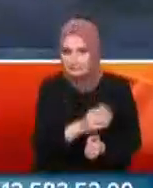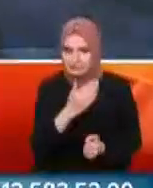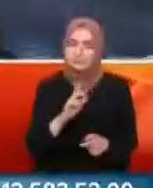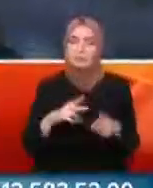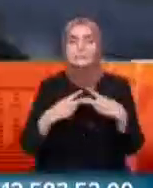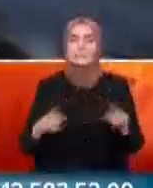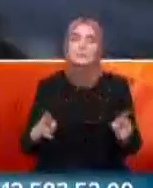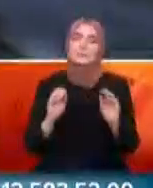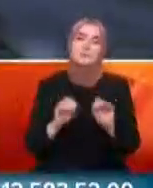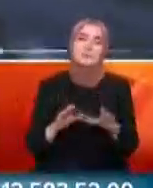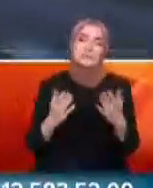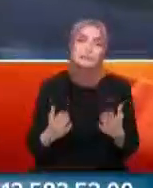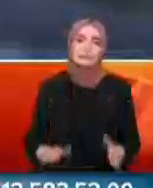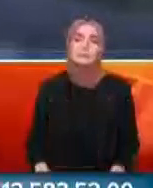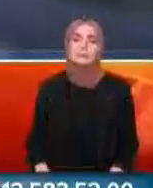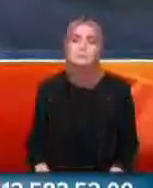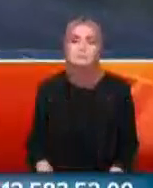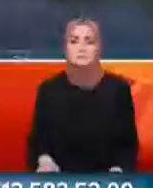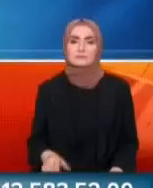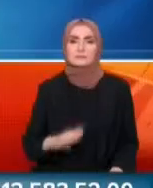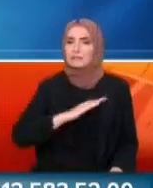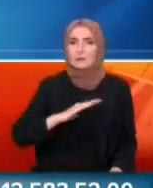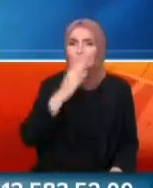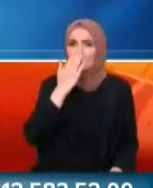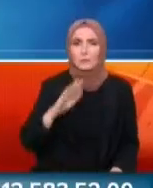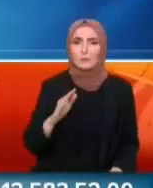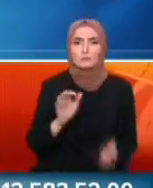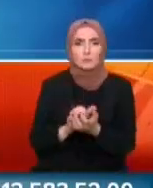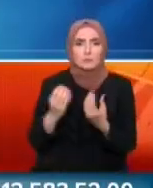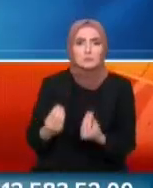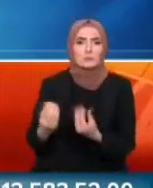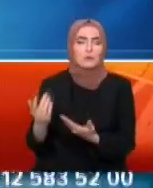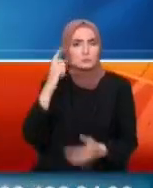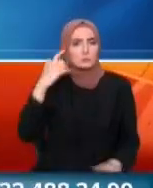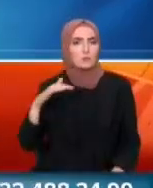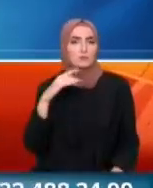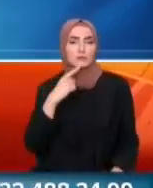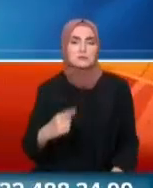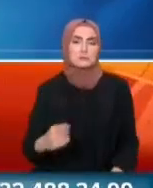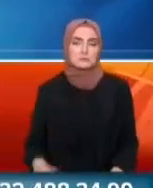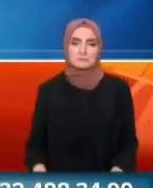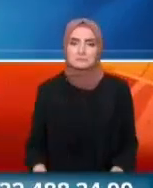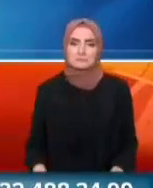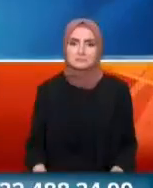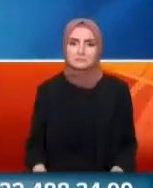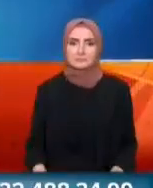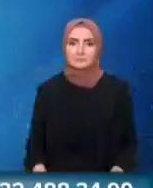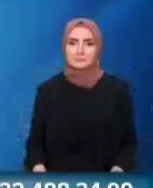olmamış. Harika bir köpekti. Şok içindeyim. Ateş sarıl bakalım bir.